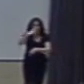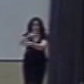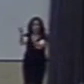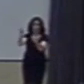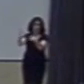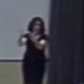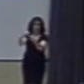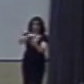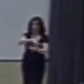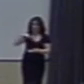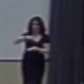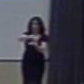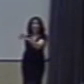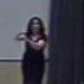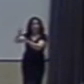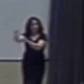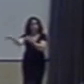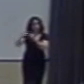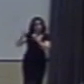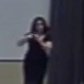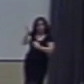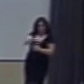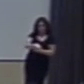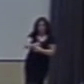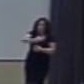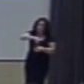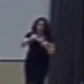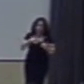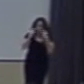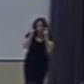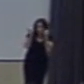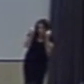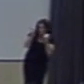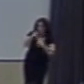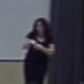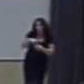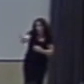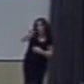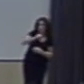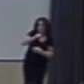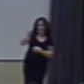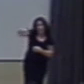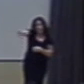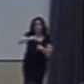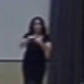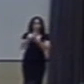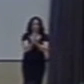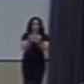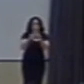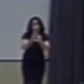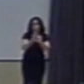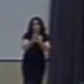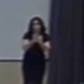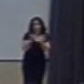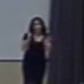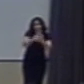a aportar, no? I ser conscients d'aquesta humilitat, no? Per admetre que, bueno, que la cosa ja no és un diàleg de massa, sinó que hi ha